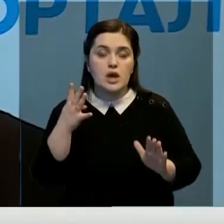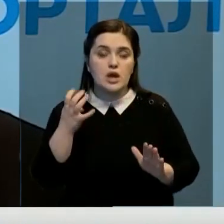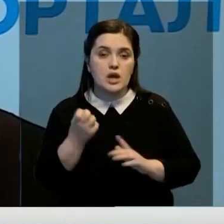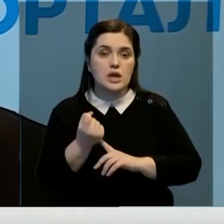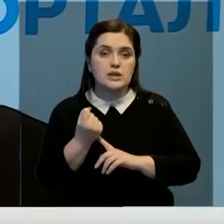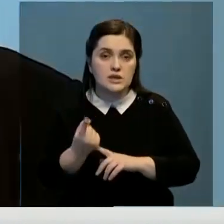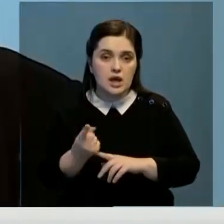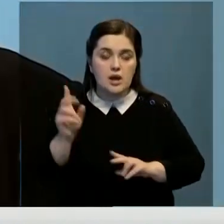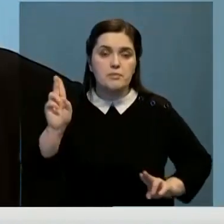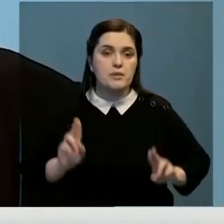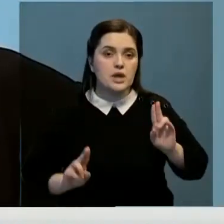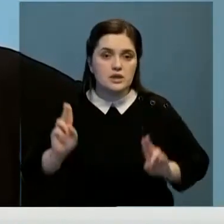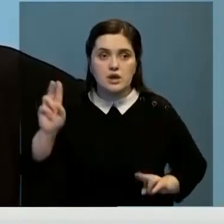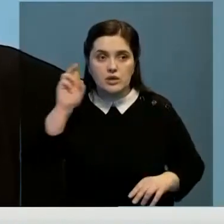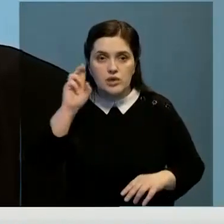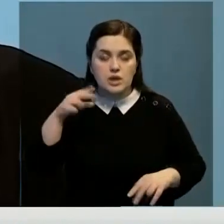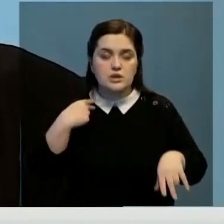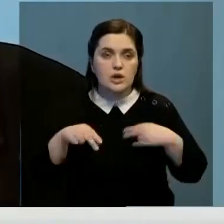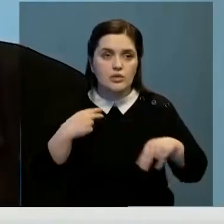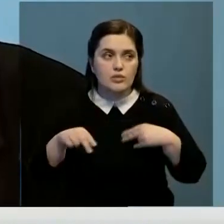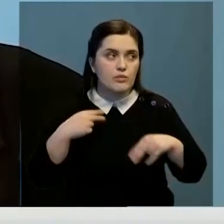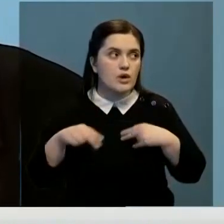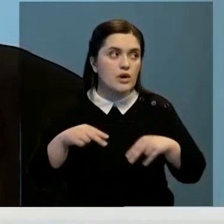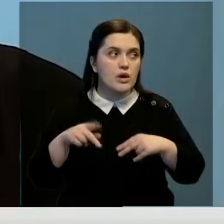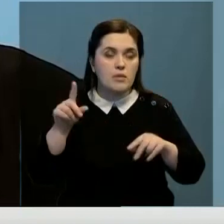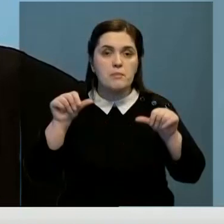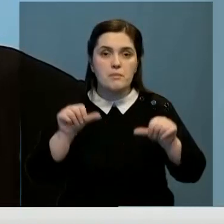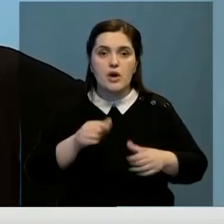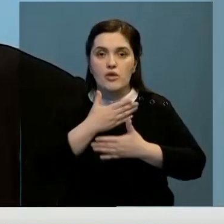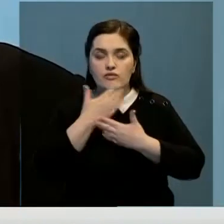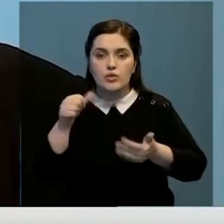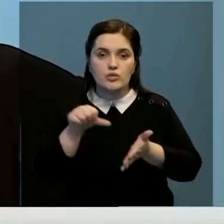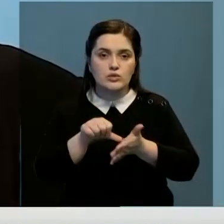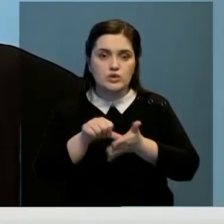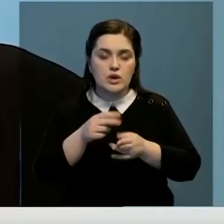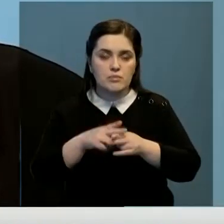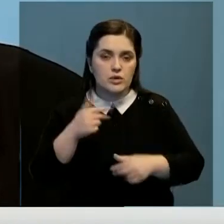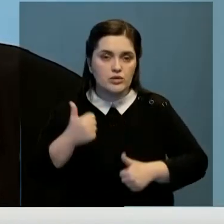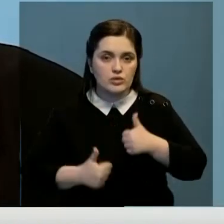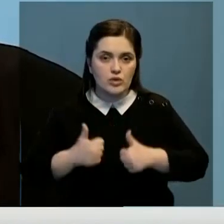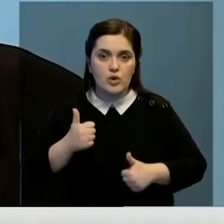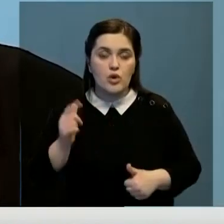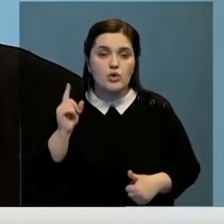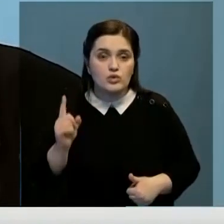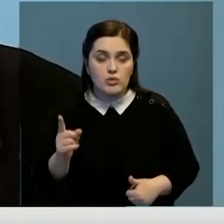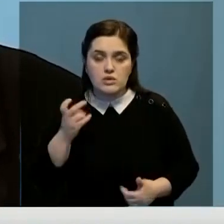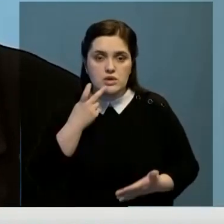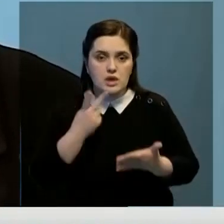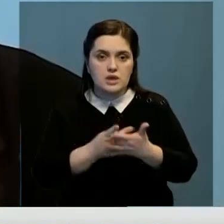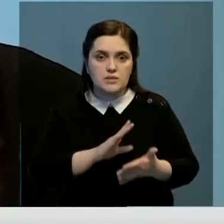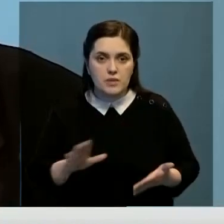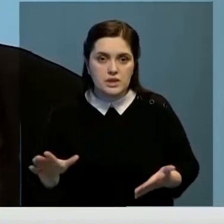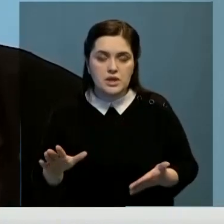411 правил о государственных закупках, они не имели права даже участвовать в данном конкурсе. Но, несмотря на